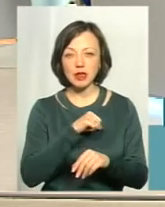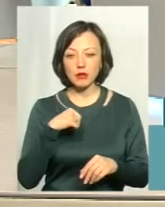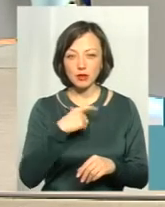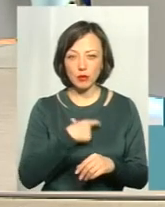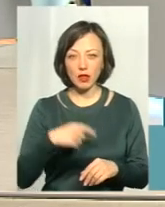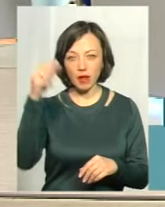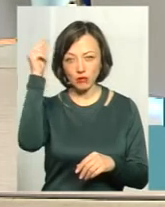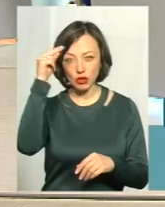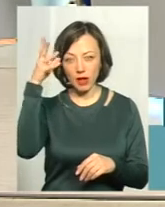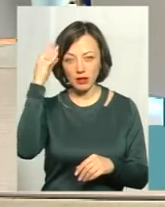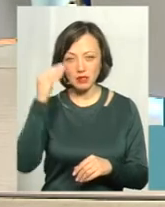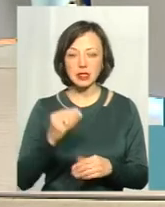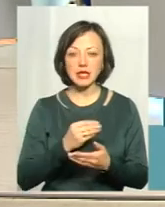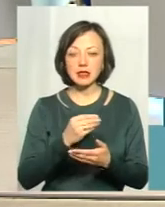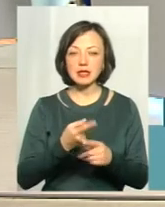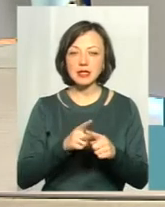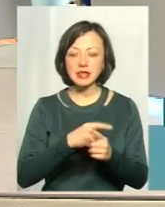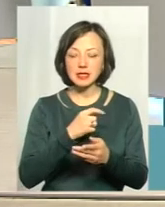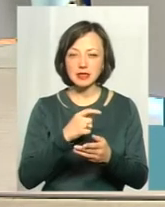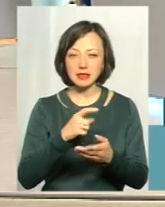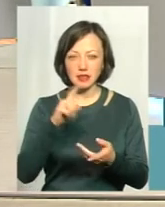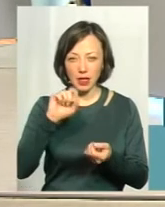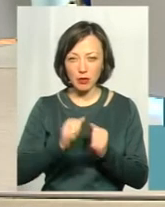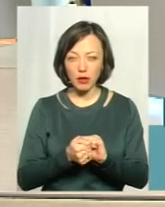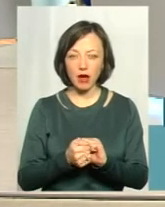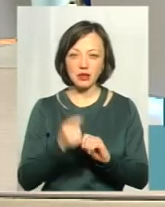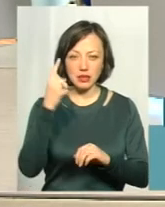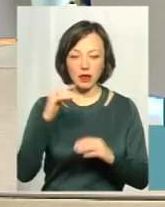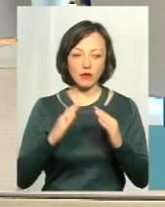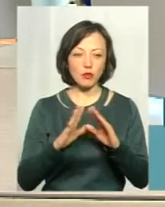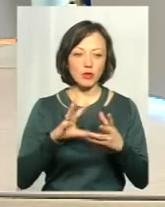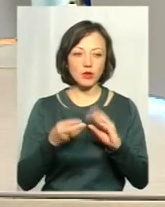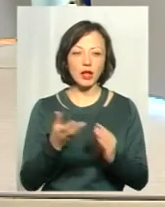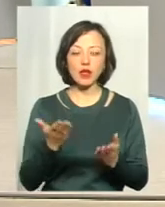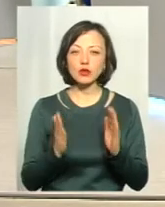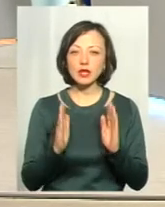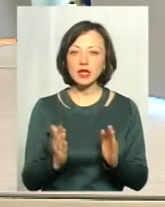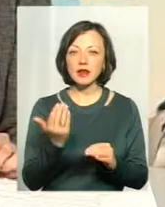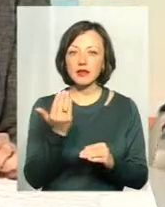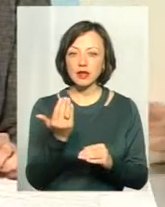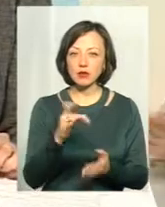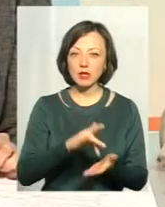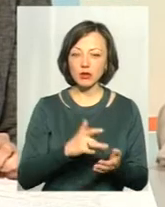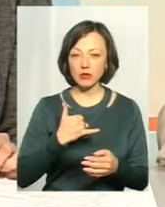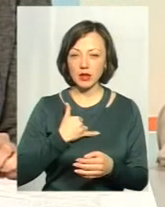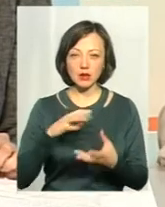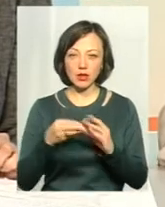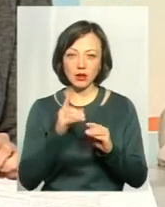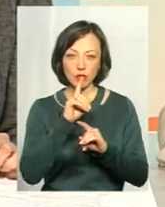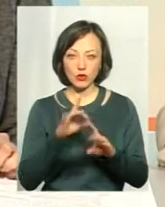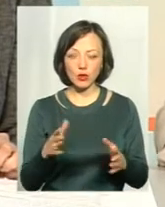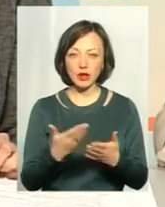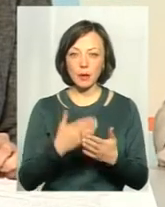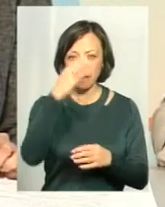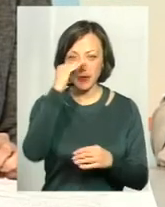собі, навчайтеся, закріпляйте ці всі знання вдома, і тоді буде результат. Якщо тільки в їхньому центрі чи в моєму, результату не буде.